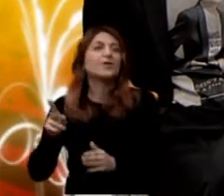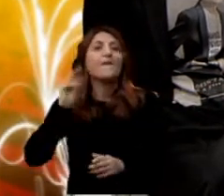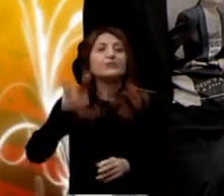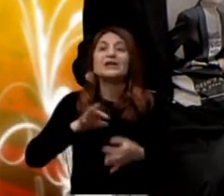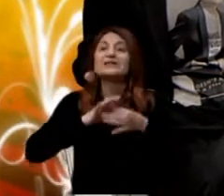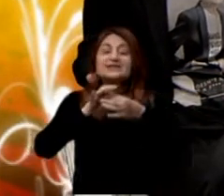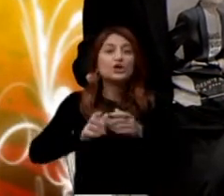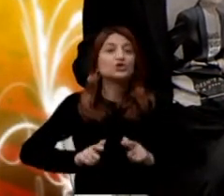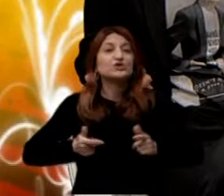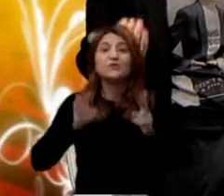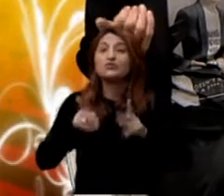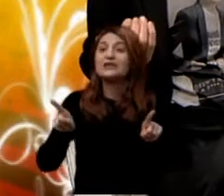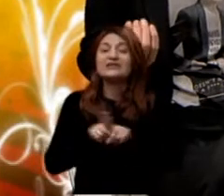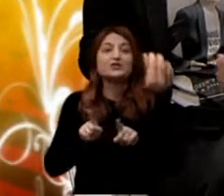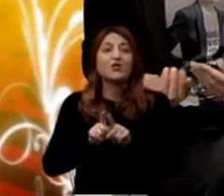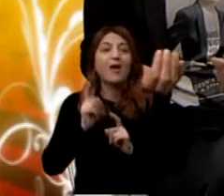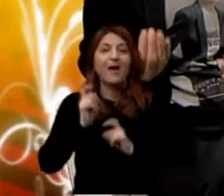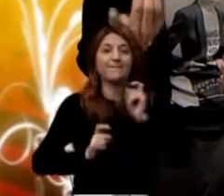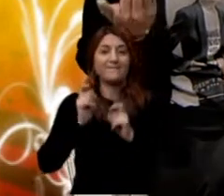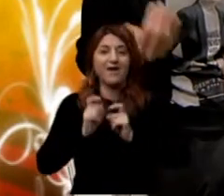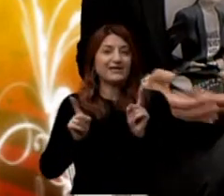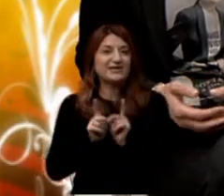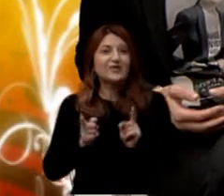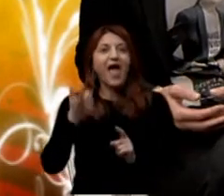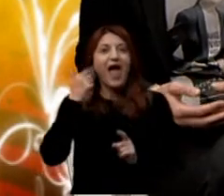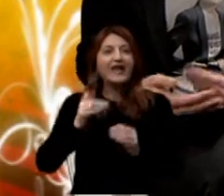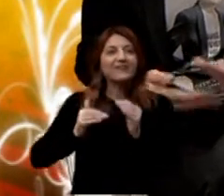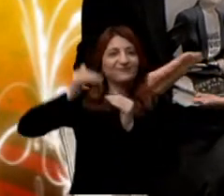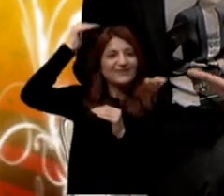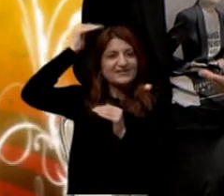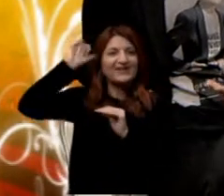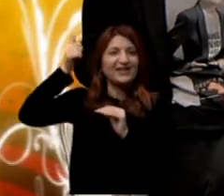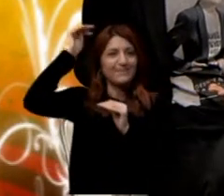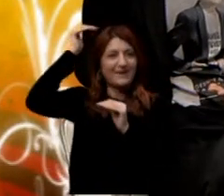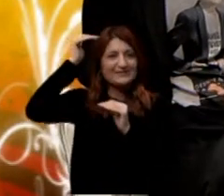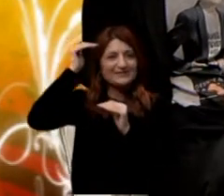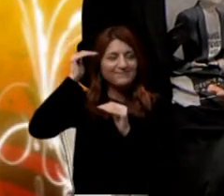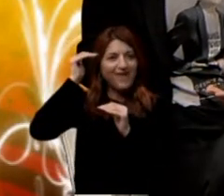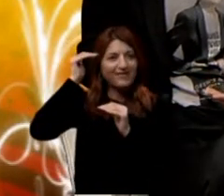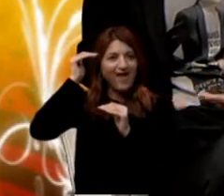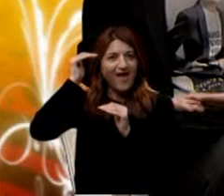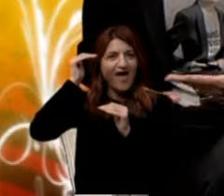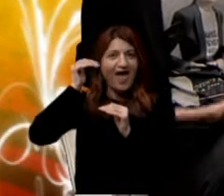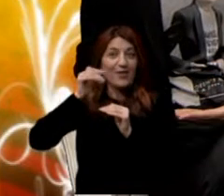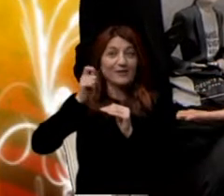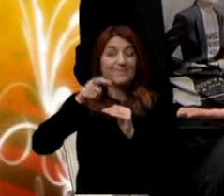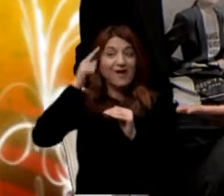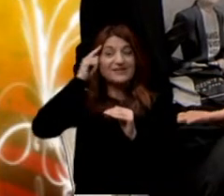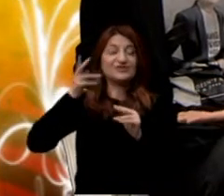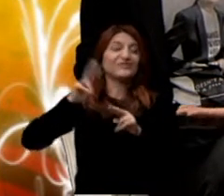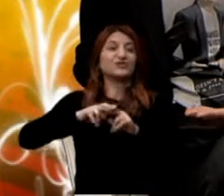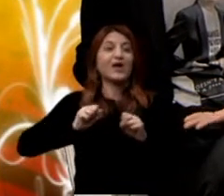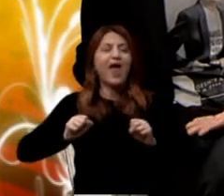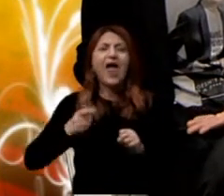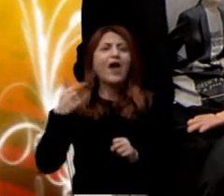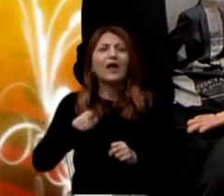život ostati ista tjelesna masa, ali neminovno je da se tjelesna visina smanjuje i da onda imate viši indeks tjelesne mase, koji ne znači da ste